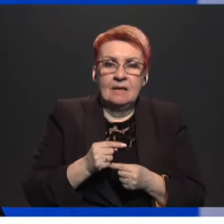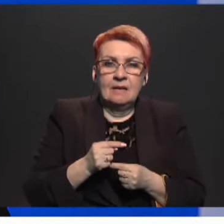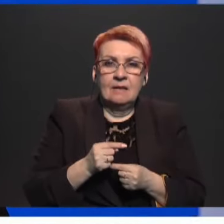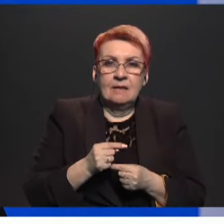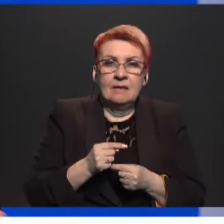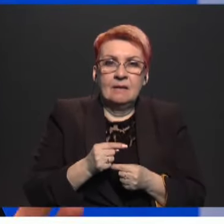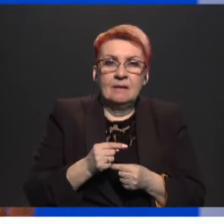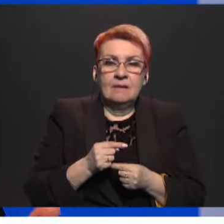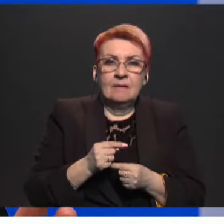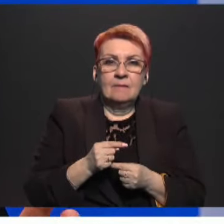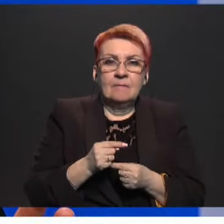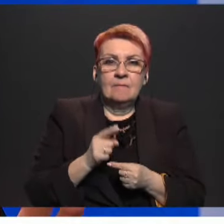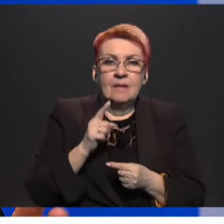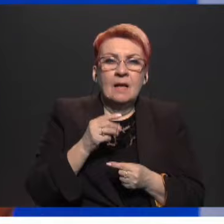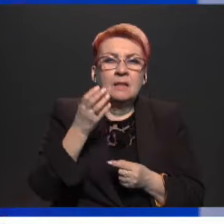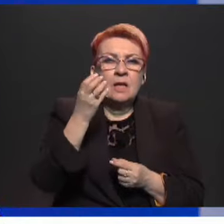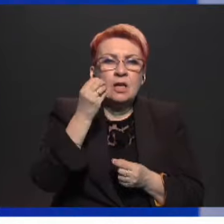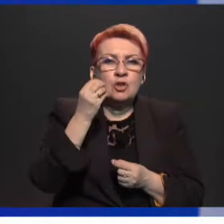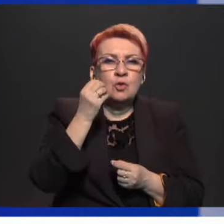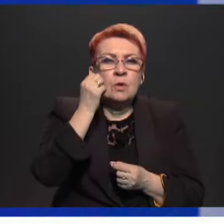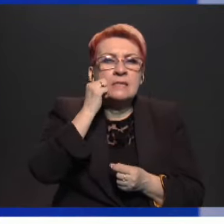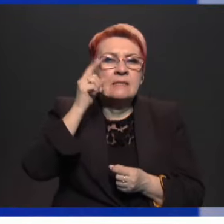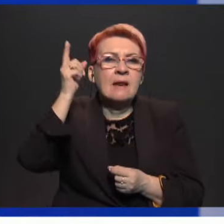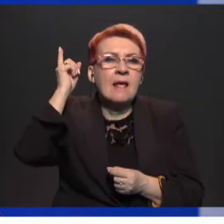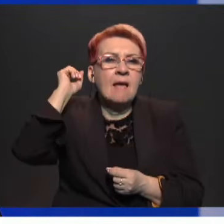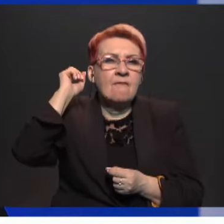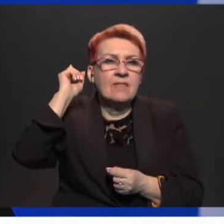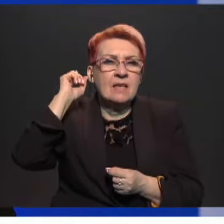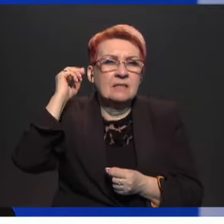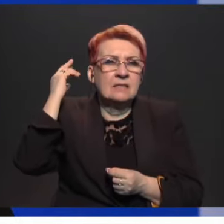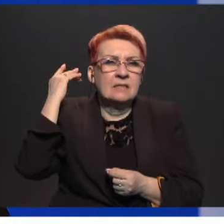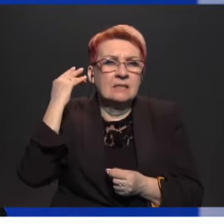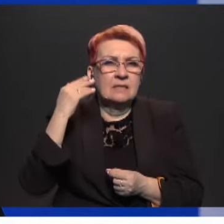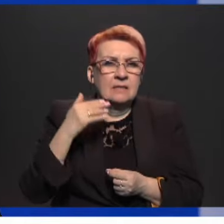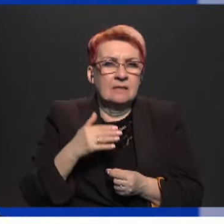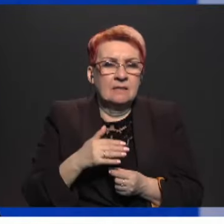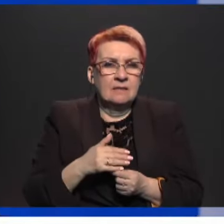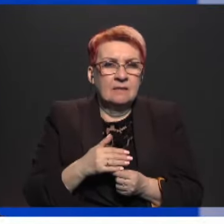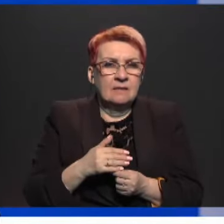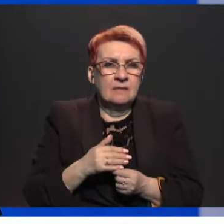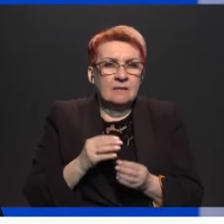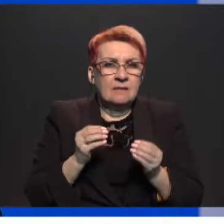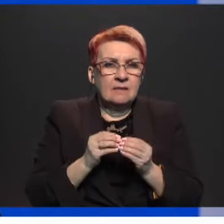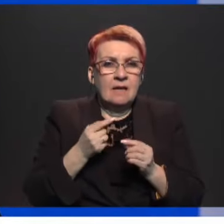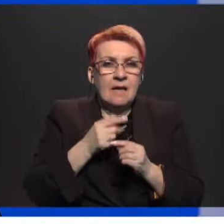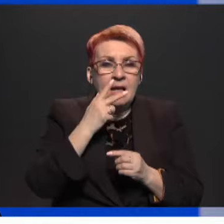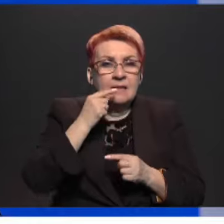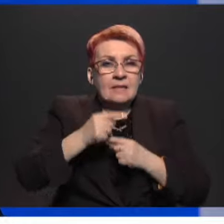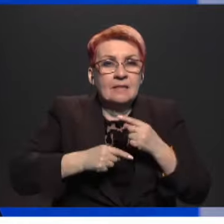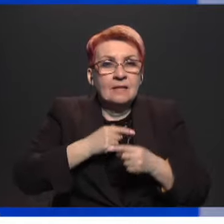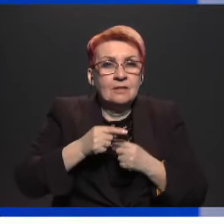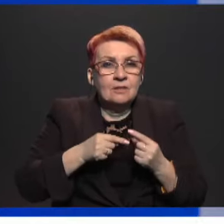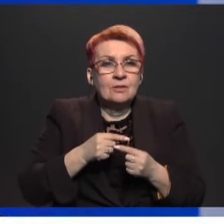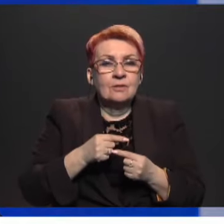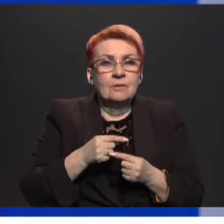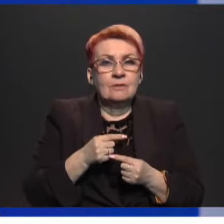она восходит очень к древним временам и так далее. И я думаю, что эту традиционность, эту